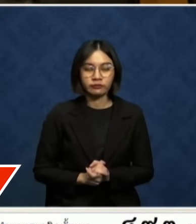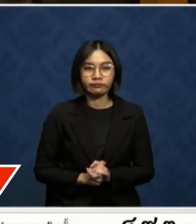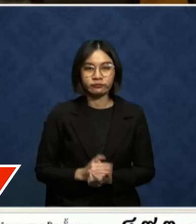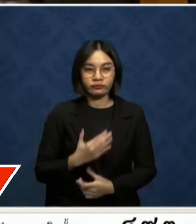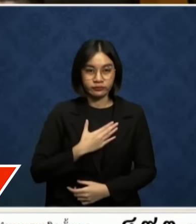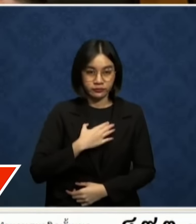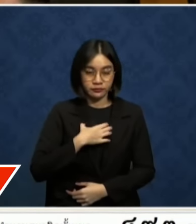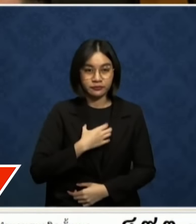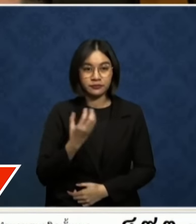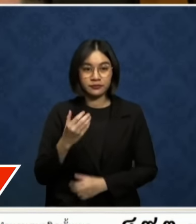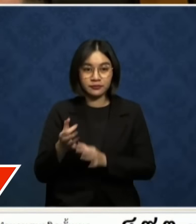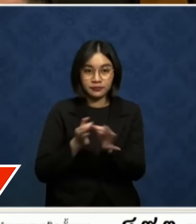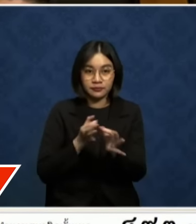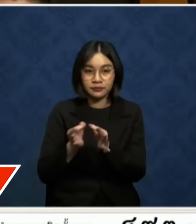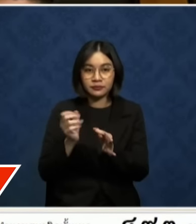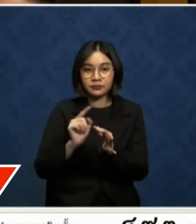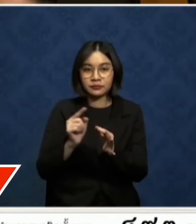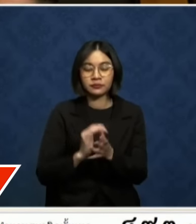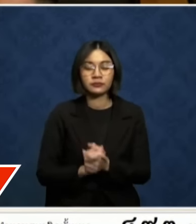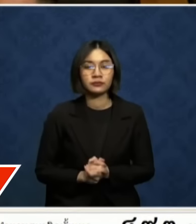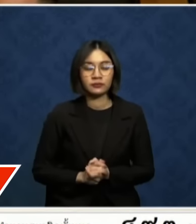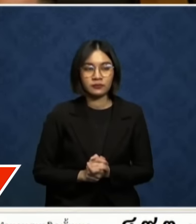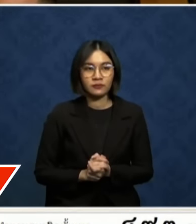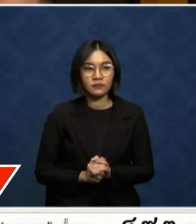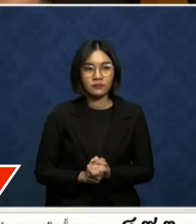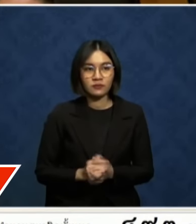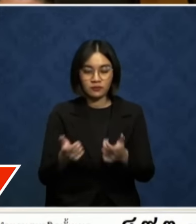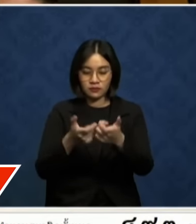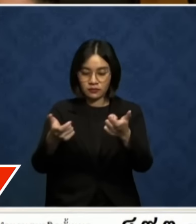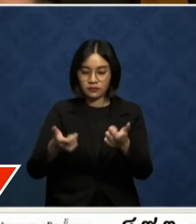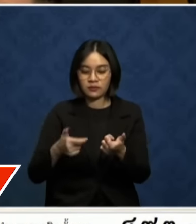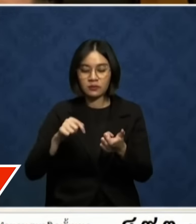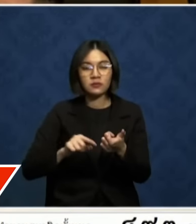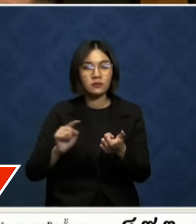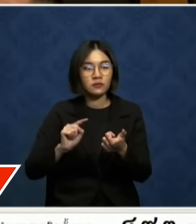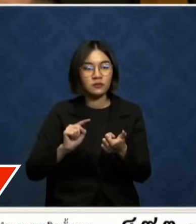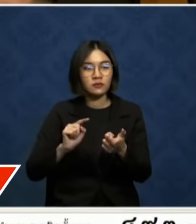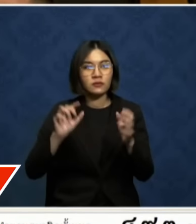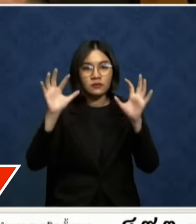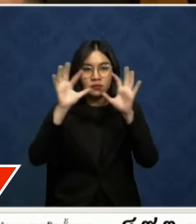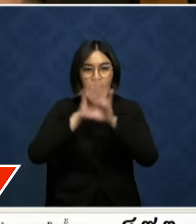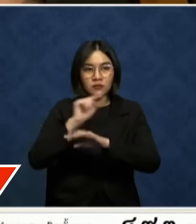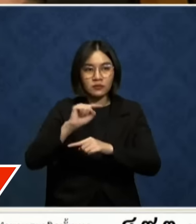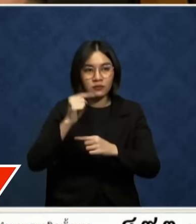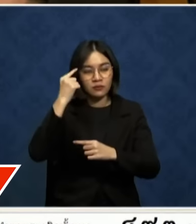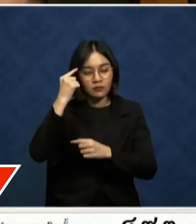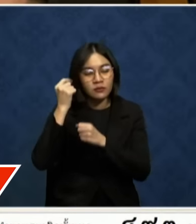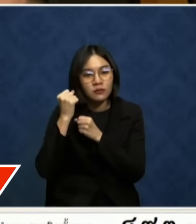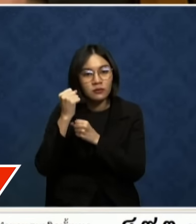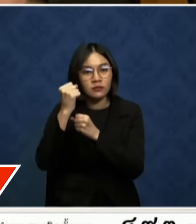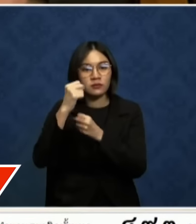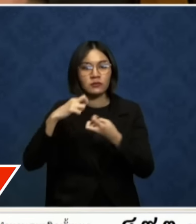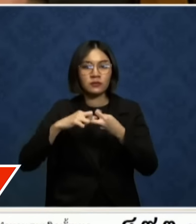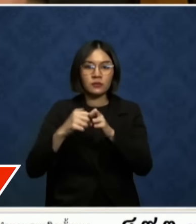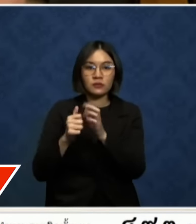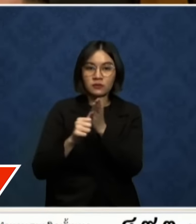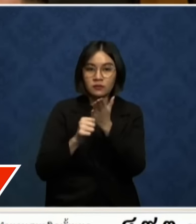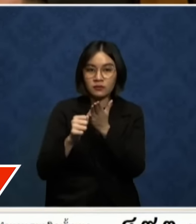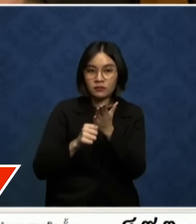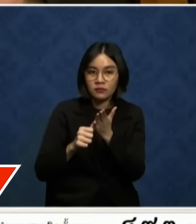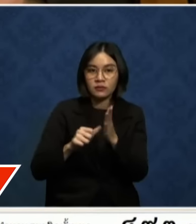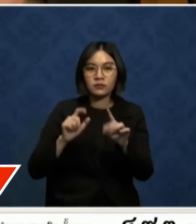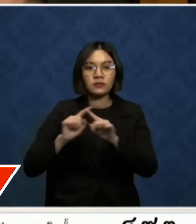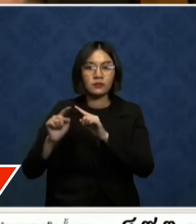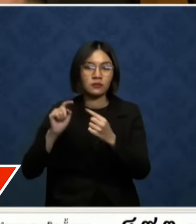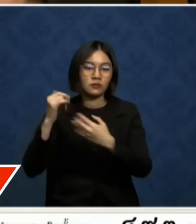ล้วผมก็ต้องนำเรียนว่าเราเองเนี่ยนะครับมองรายงานเรื่องนี้เนี่ยเป็นส่วนหนึ่งของความพยายามในการที่จะแก้ปัญหาวิกฤตที่เกิดขึ้น